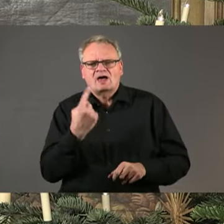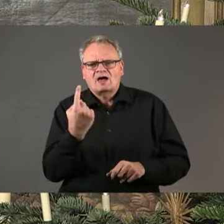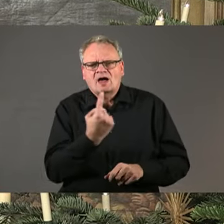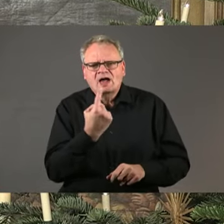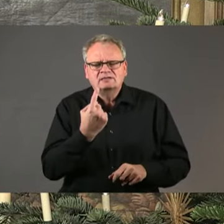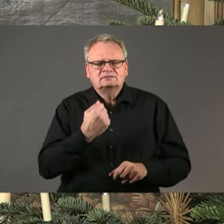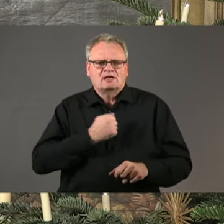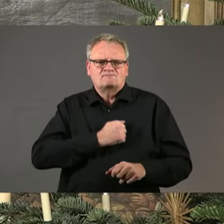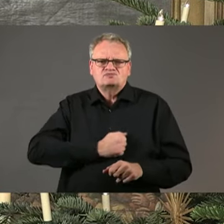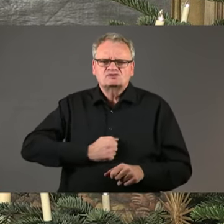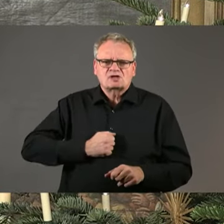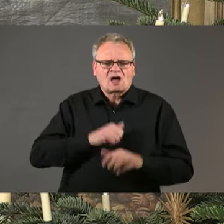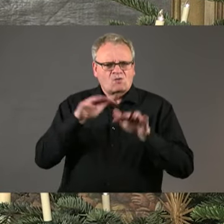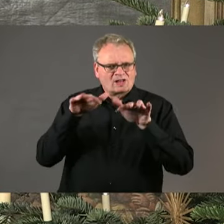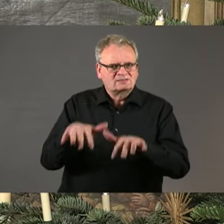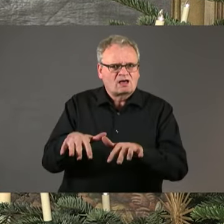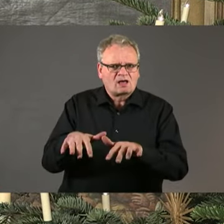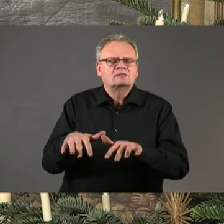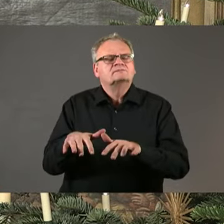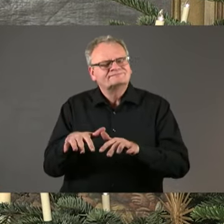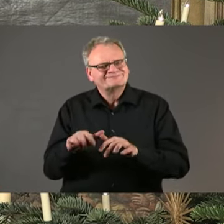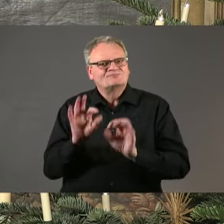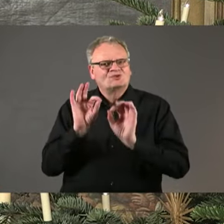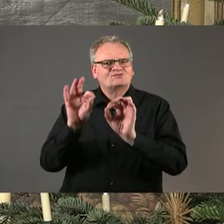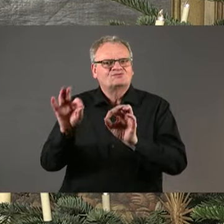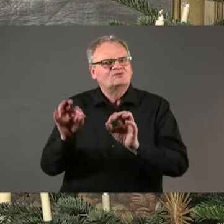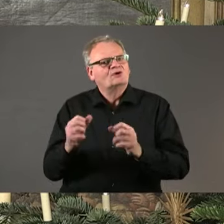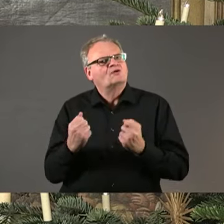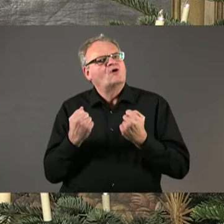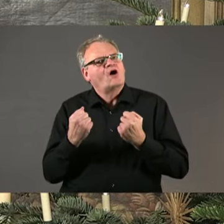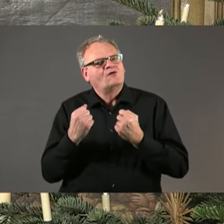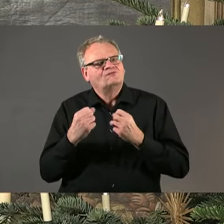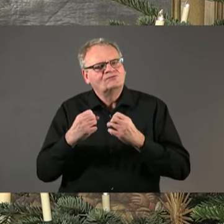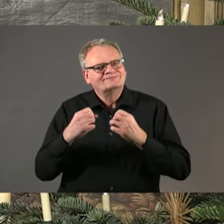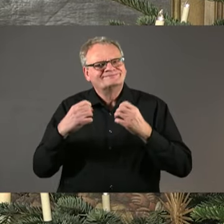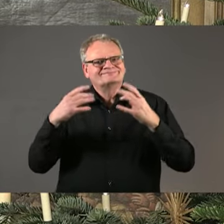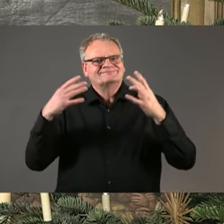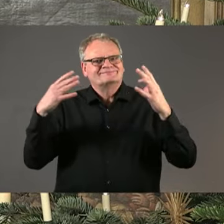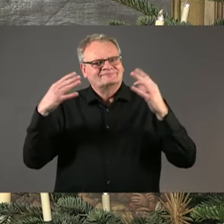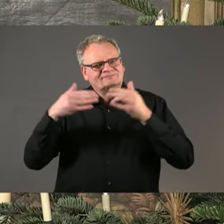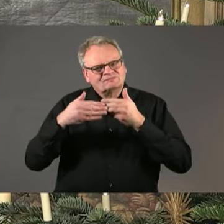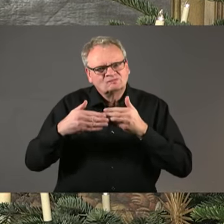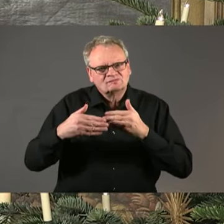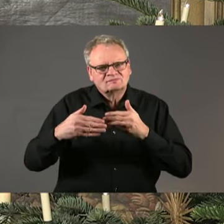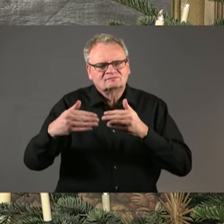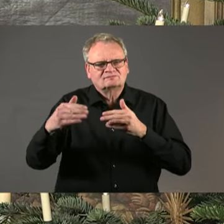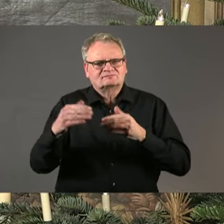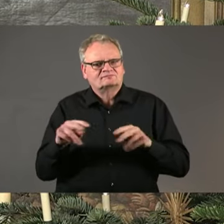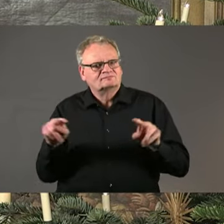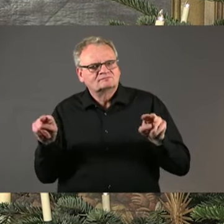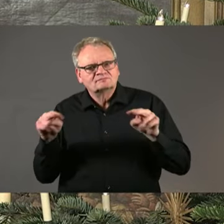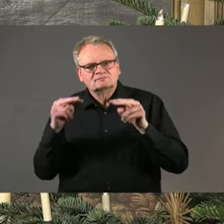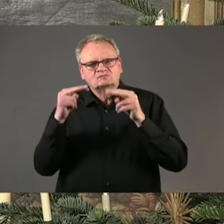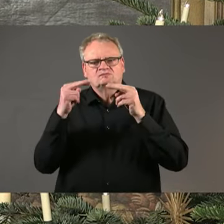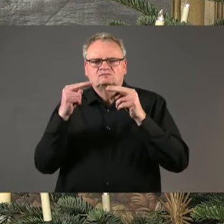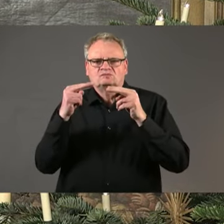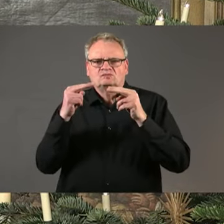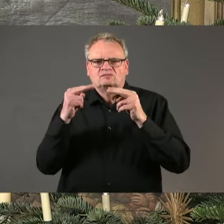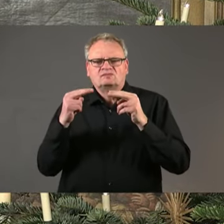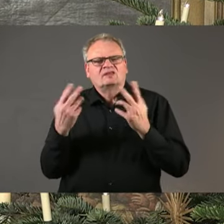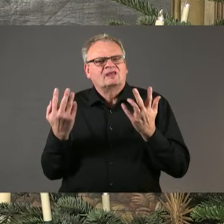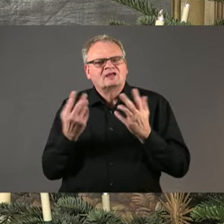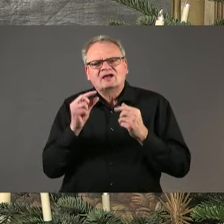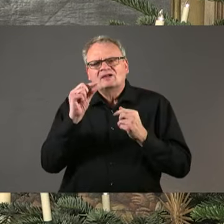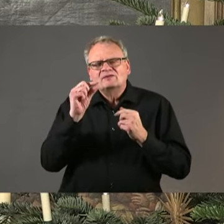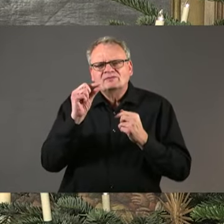voll Trauer sind. Lass für sie das Licht der Hoffnung leuchten. Lass uns einander in die Augen sehen und jedes noch so